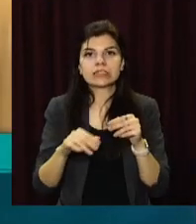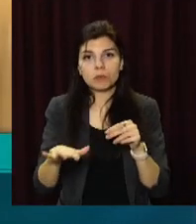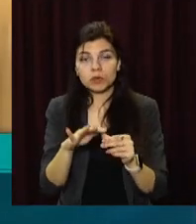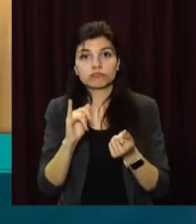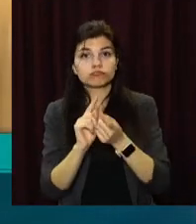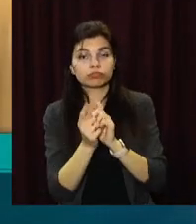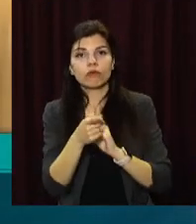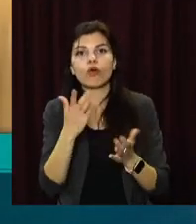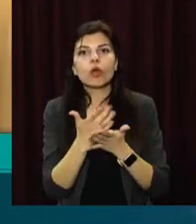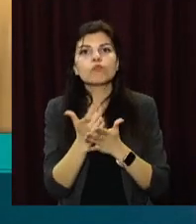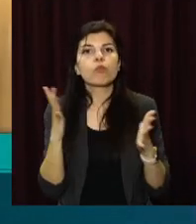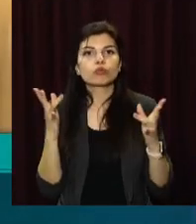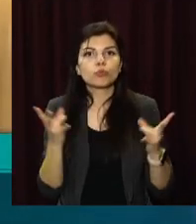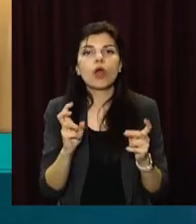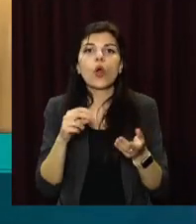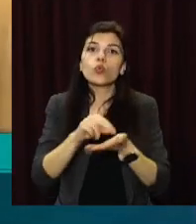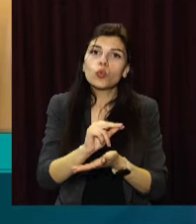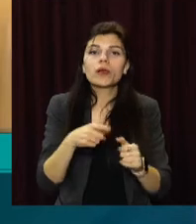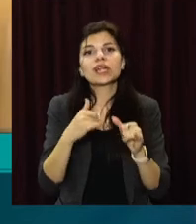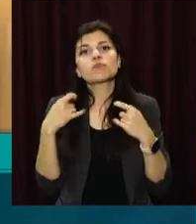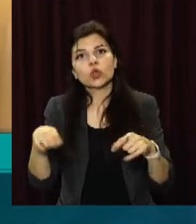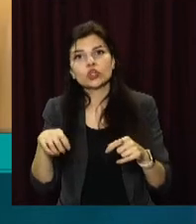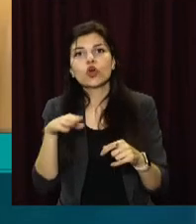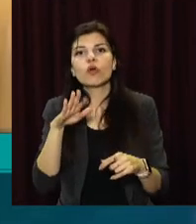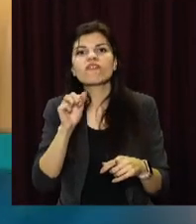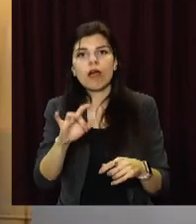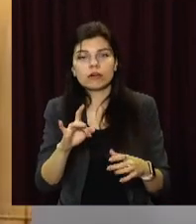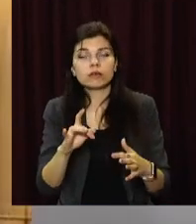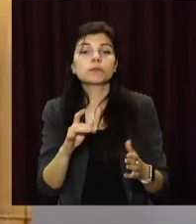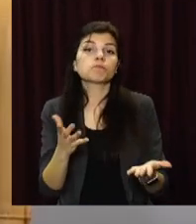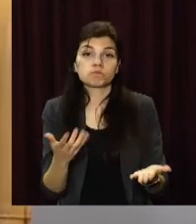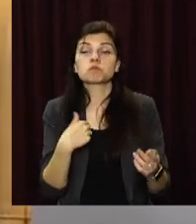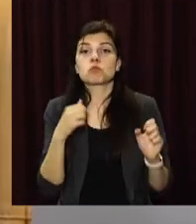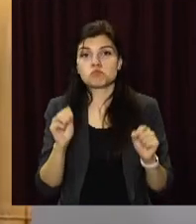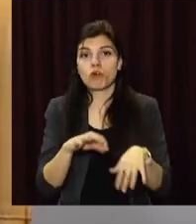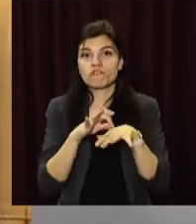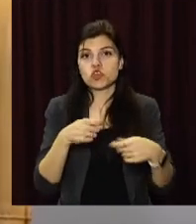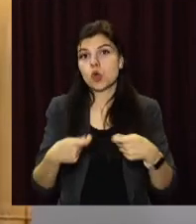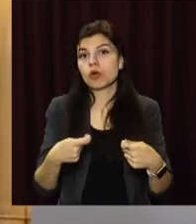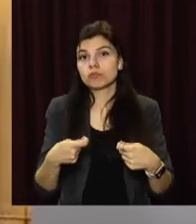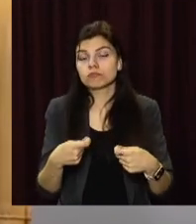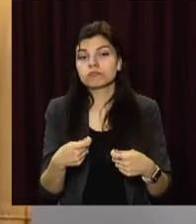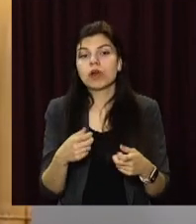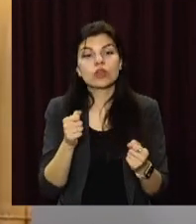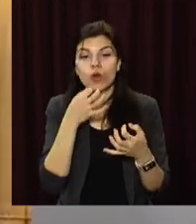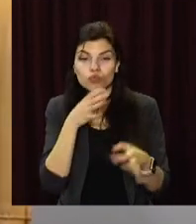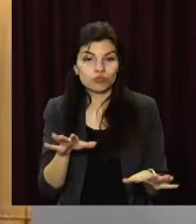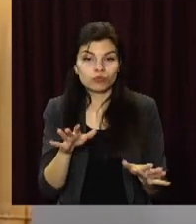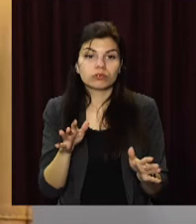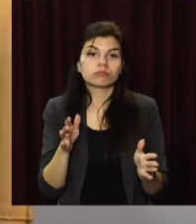у нас великі потреби як в закупці, так і в продажі товару. Ми можемо вже вести торги на любую